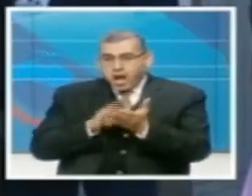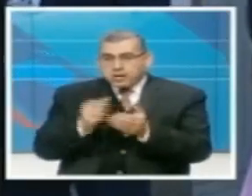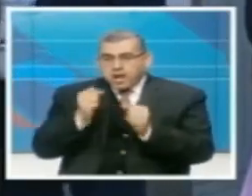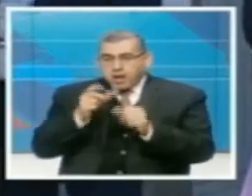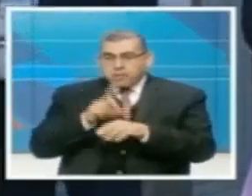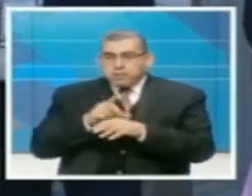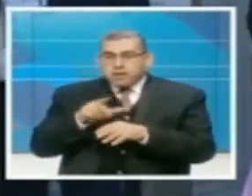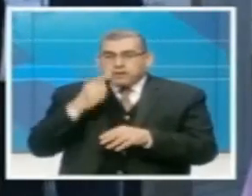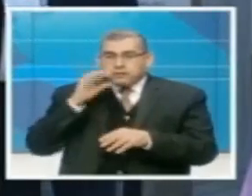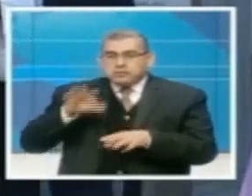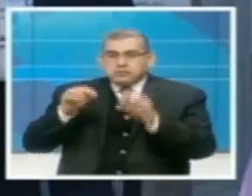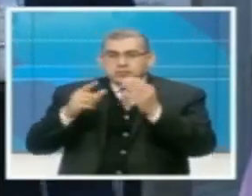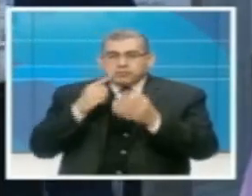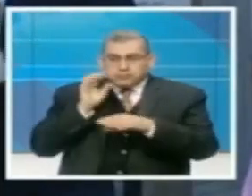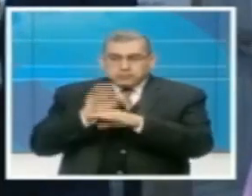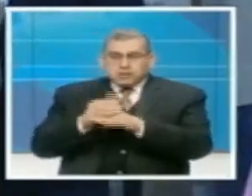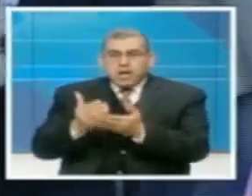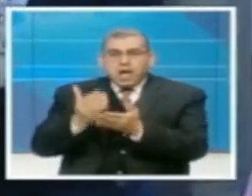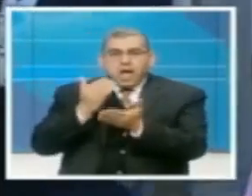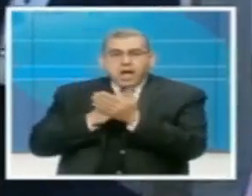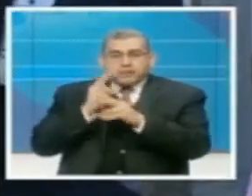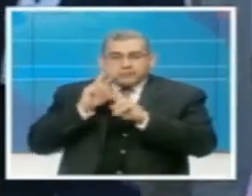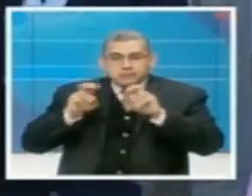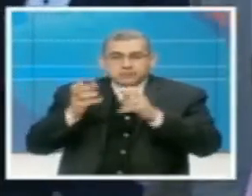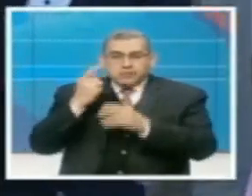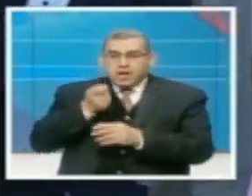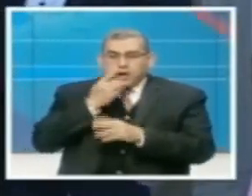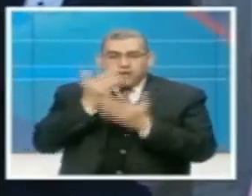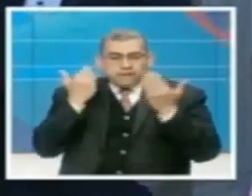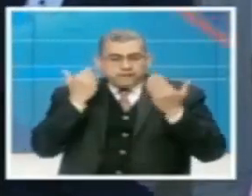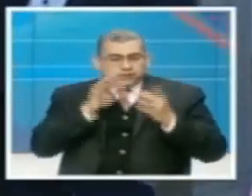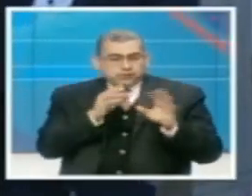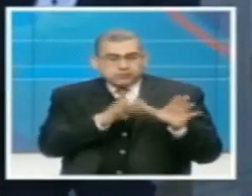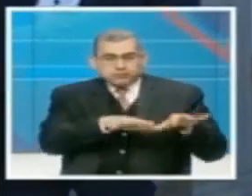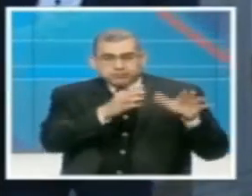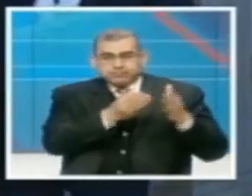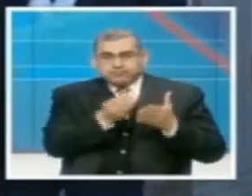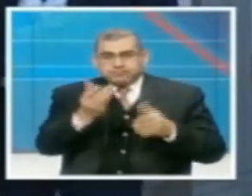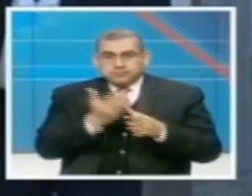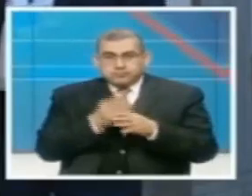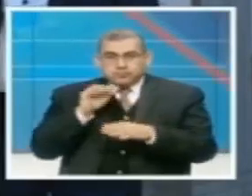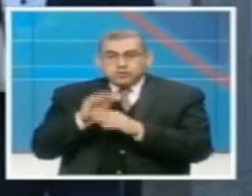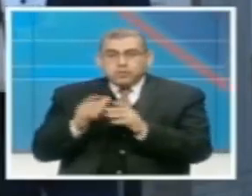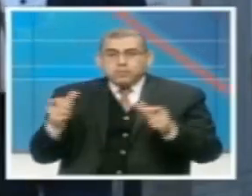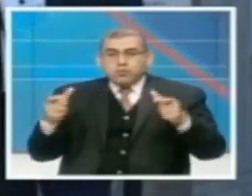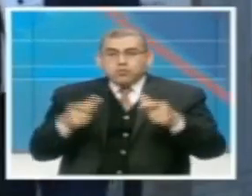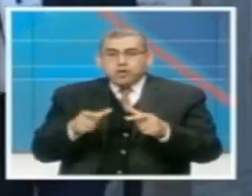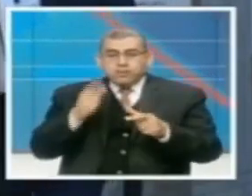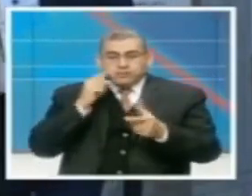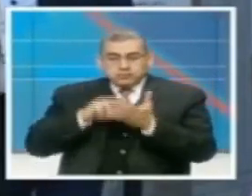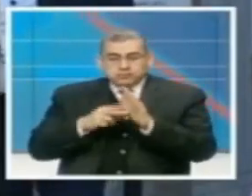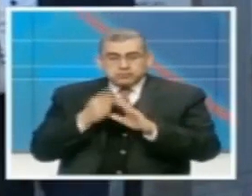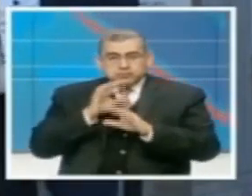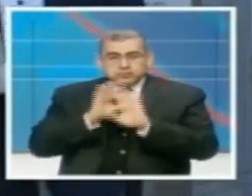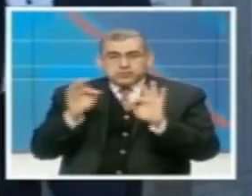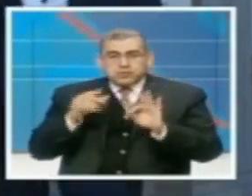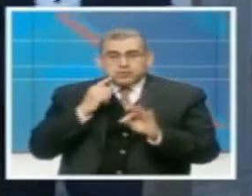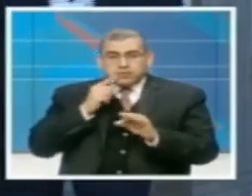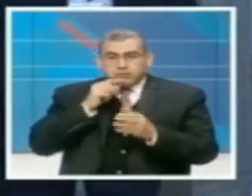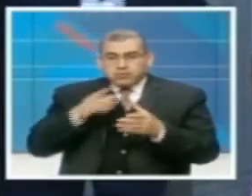التوعية والاكتشافات المبكرة وتوفير العلاجات. فمن المؤتمر ده بتجتمع جميع الهيئات